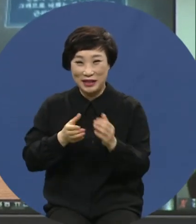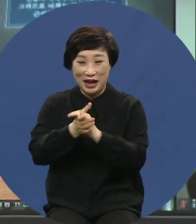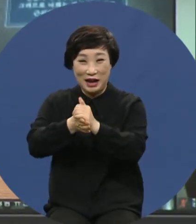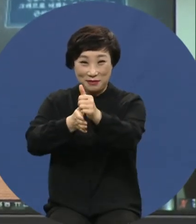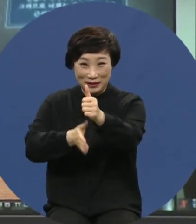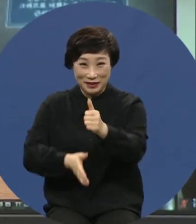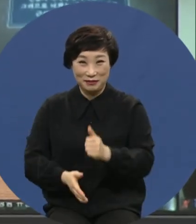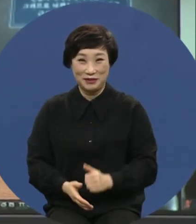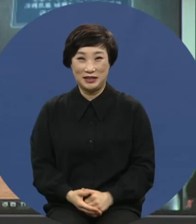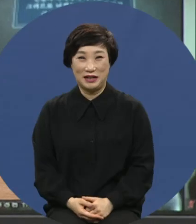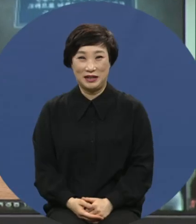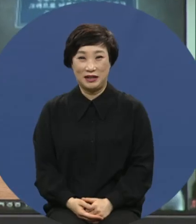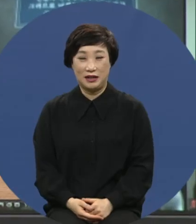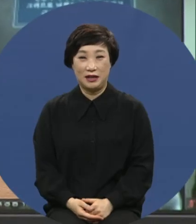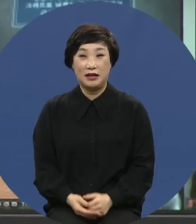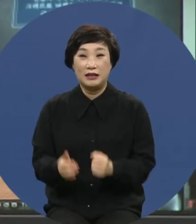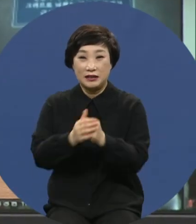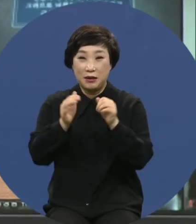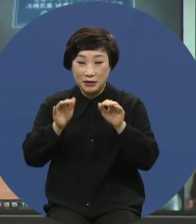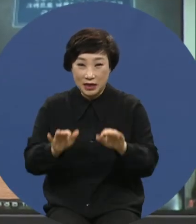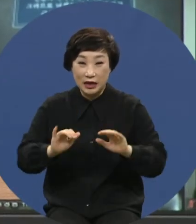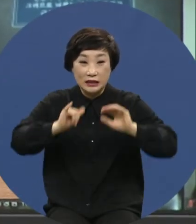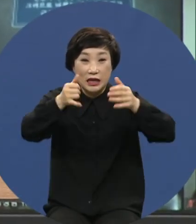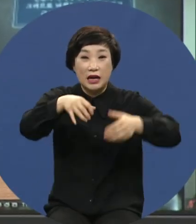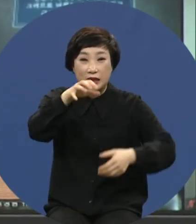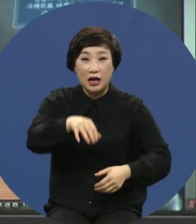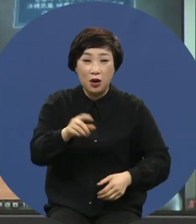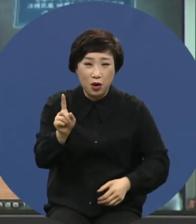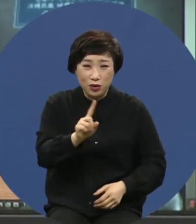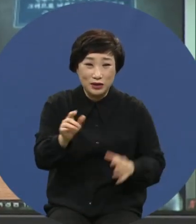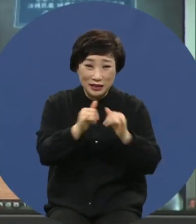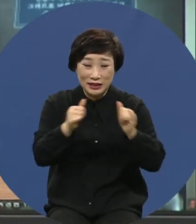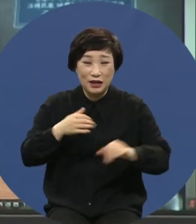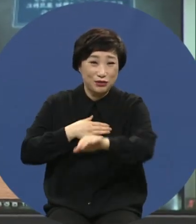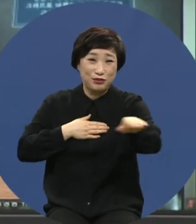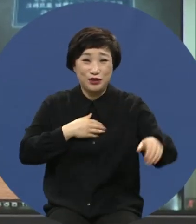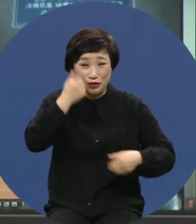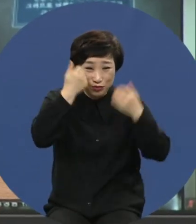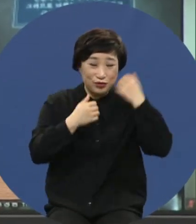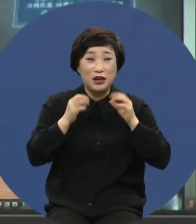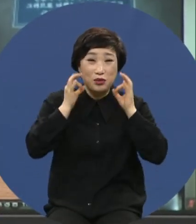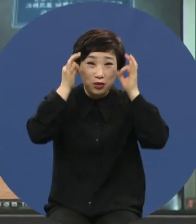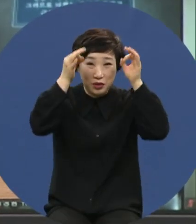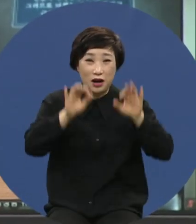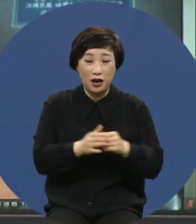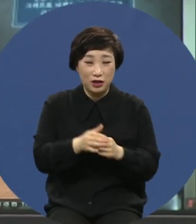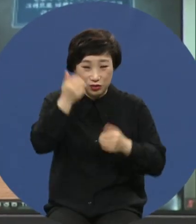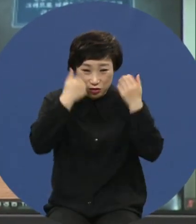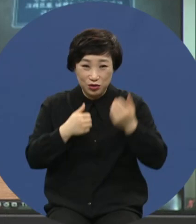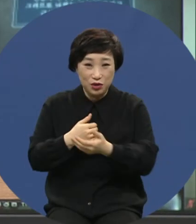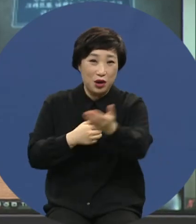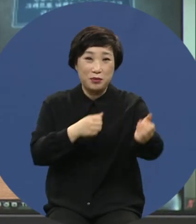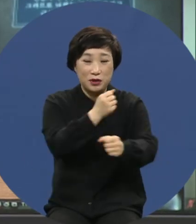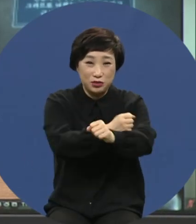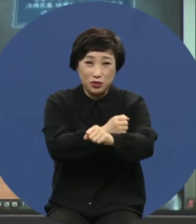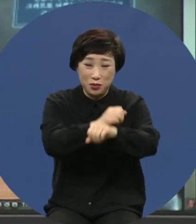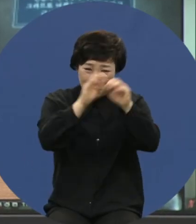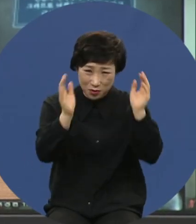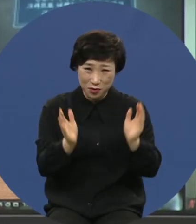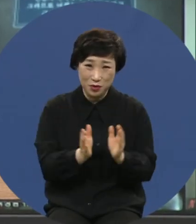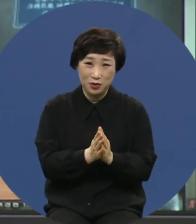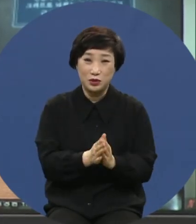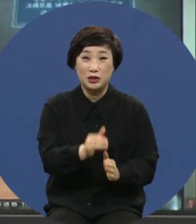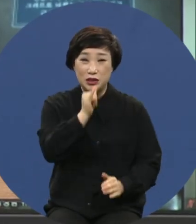합시다. 그러므로 이 세상에 어떤 인간의 노력이나 어떤 수고가